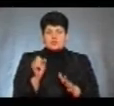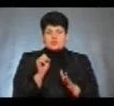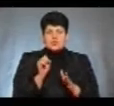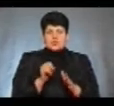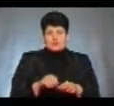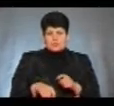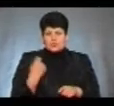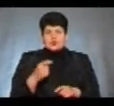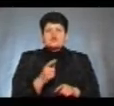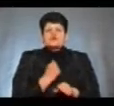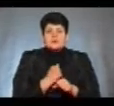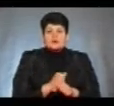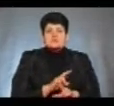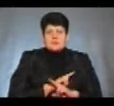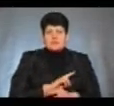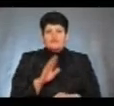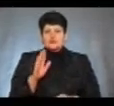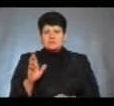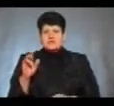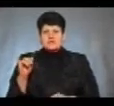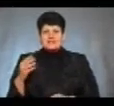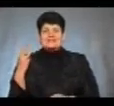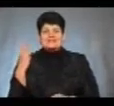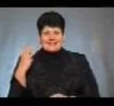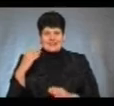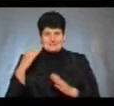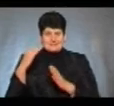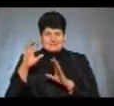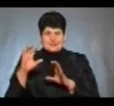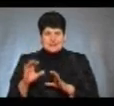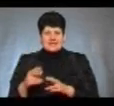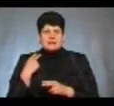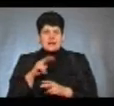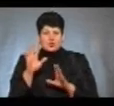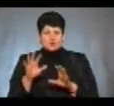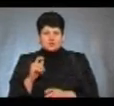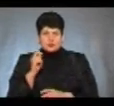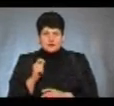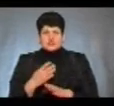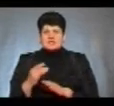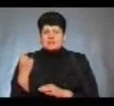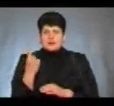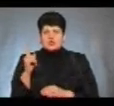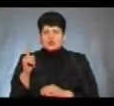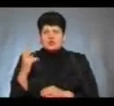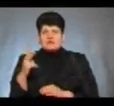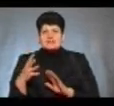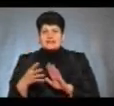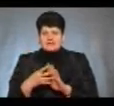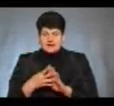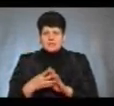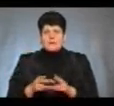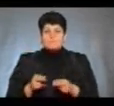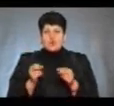спричинило смерть». Володимиру Біляшевичу інкримінують 3 статті Кримінального кодексу України. частину першу статті 129